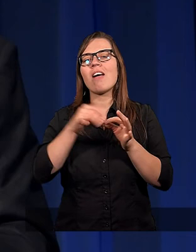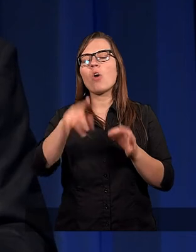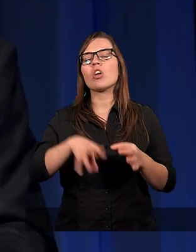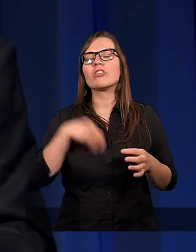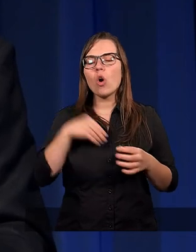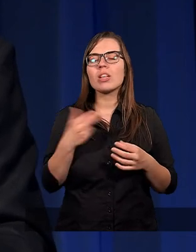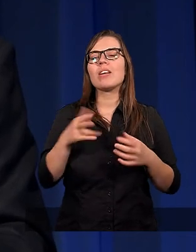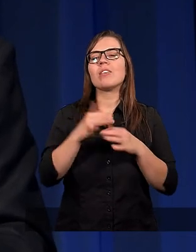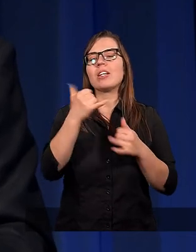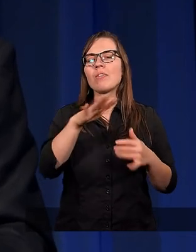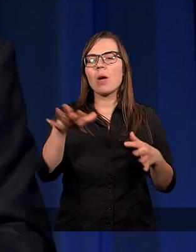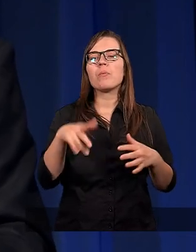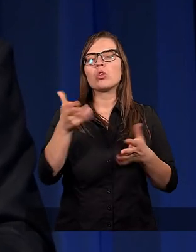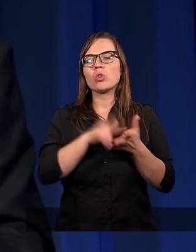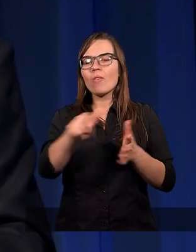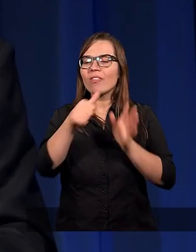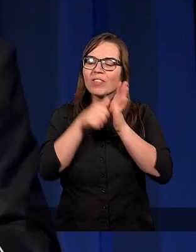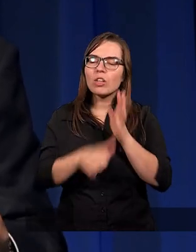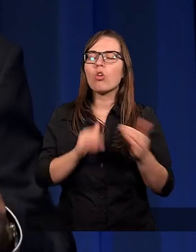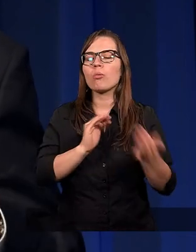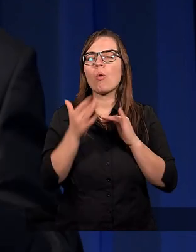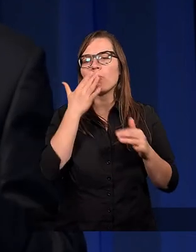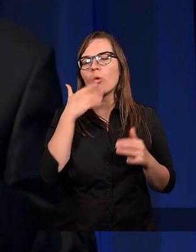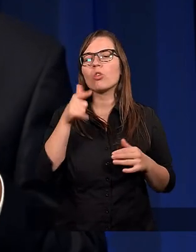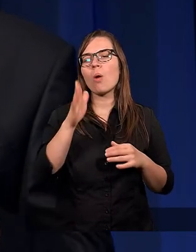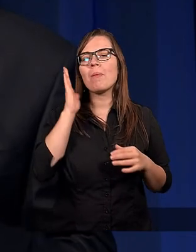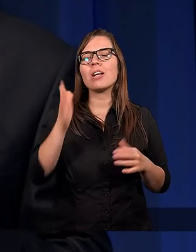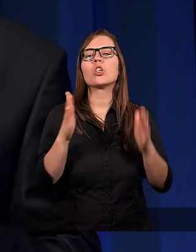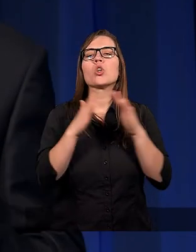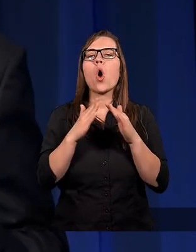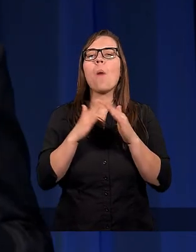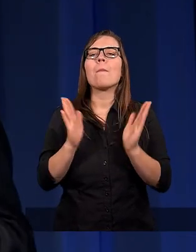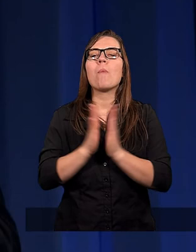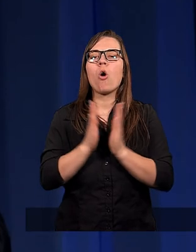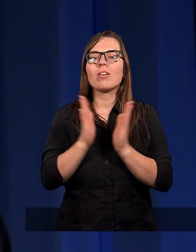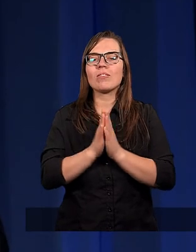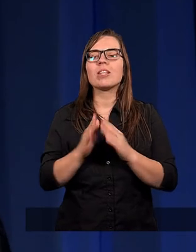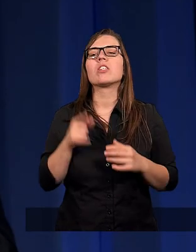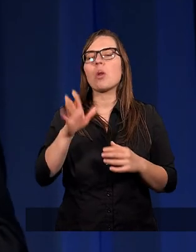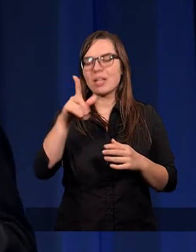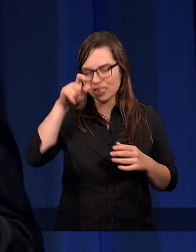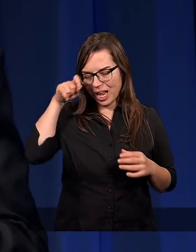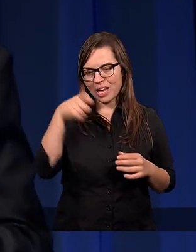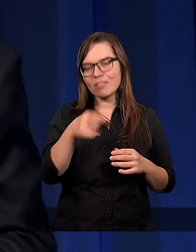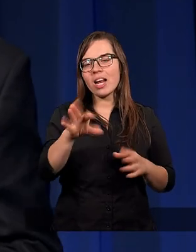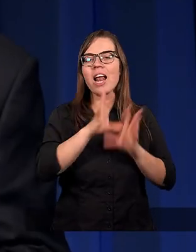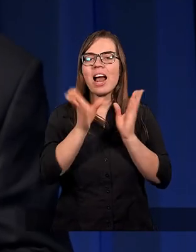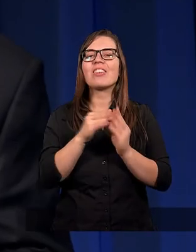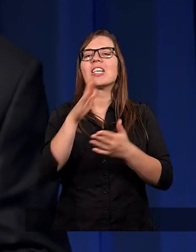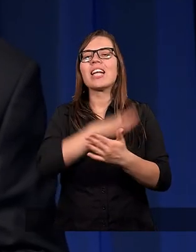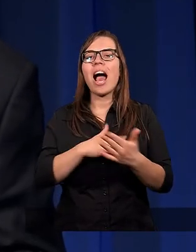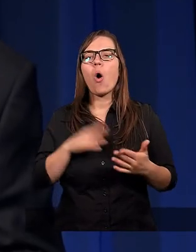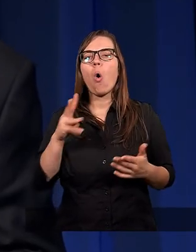świątyni, nazwał ją w wyjątkowy sposób. Mówi: to będzie dom modlitwy, tak go będą nazywali, dla wszystkich